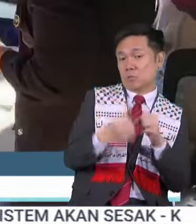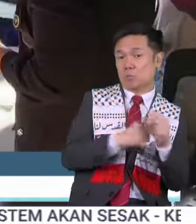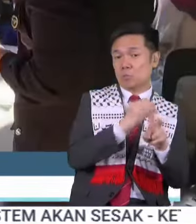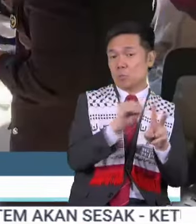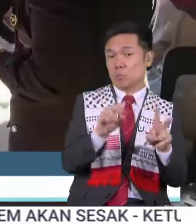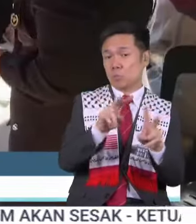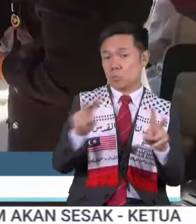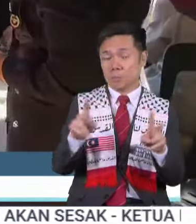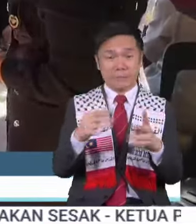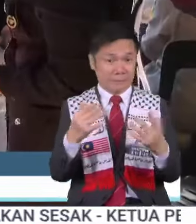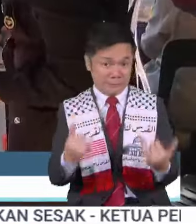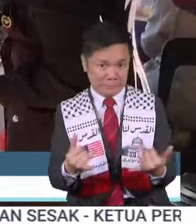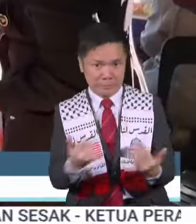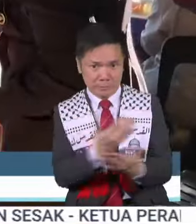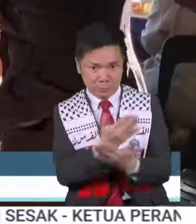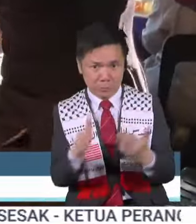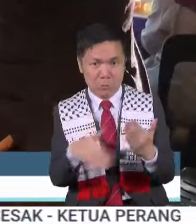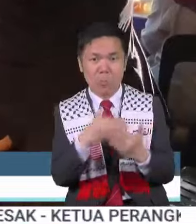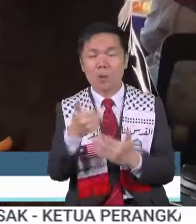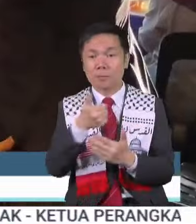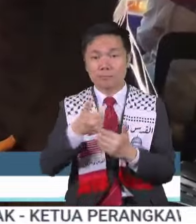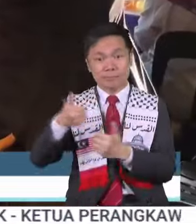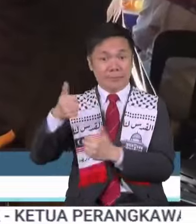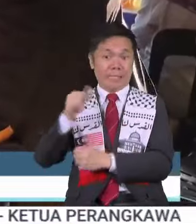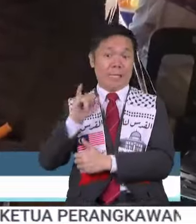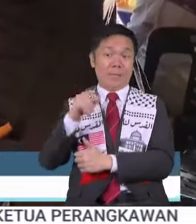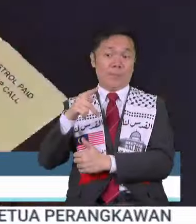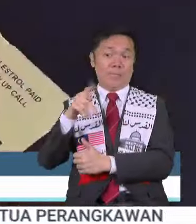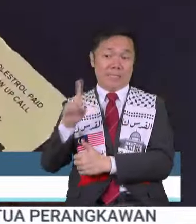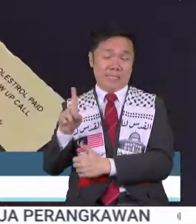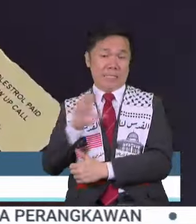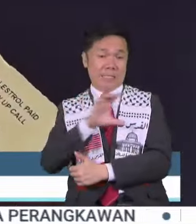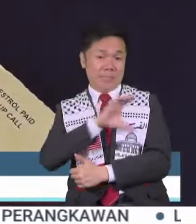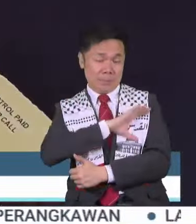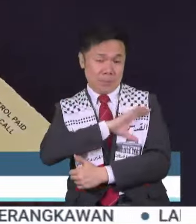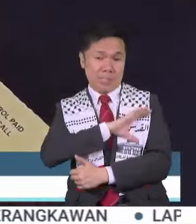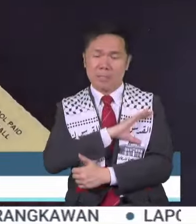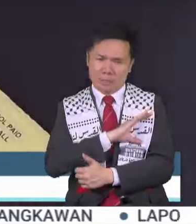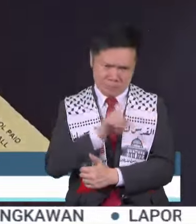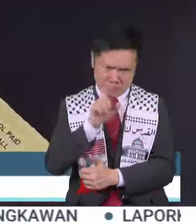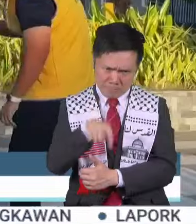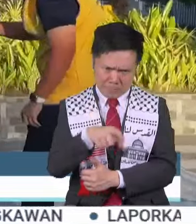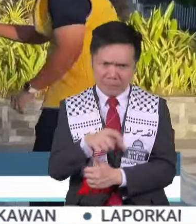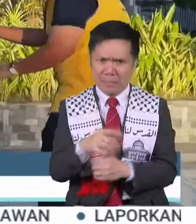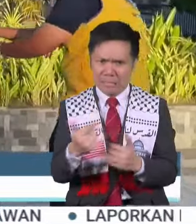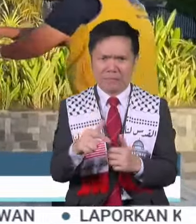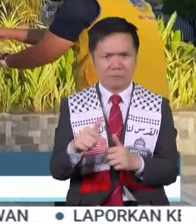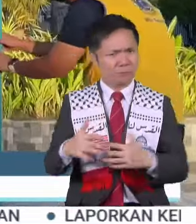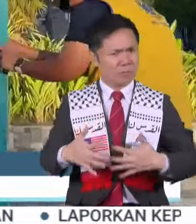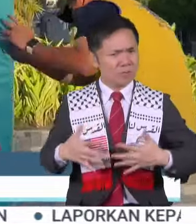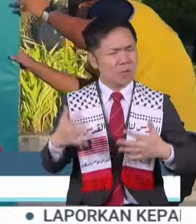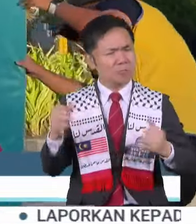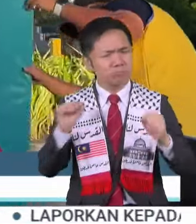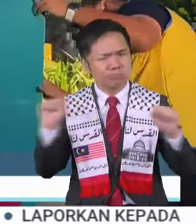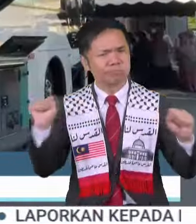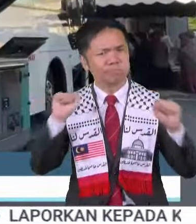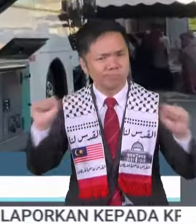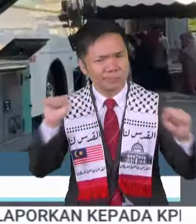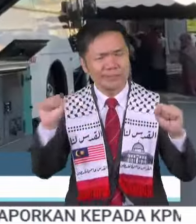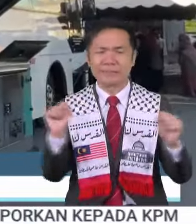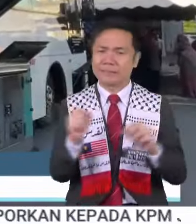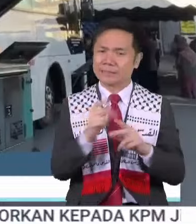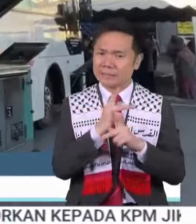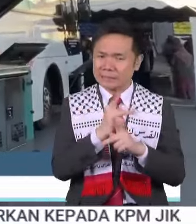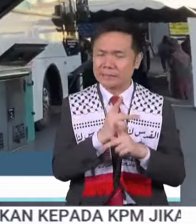sebagai langkah pencegahan semua ibu pejabat polis daerah ipd diarah melaksanakan program gaya hidup sihat pada setiap